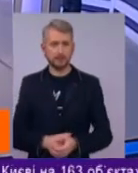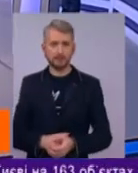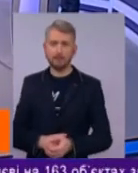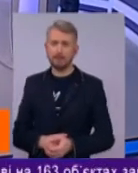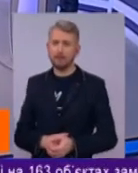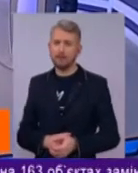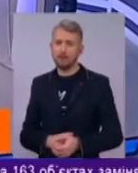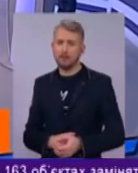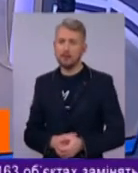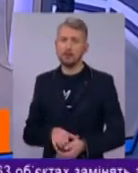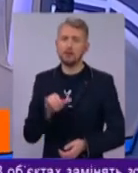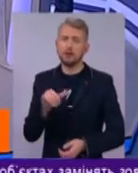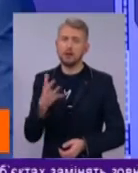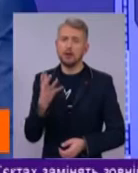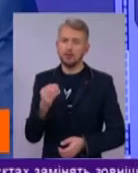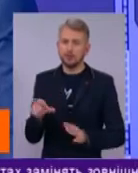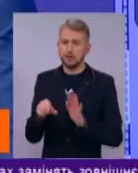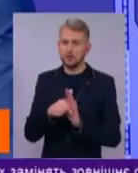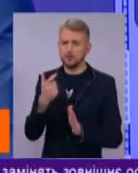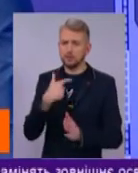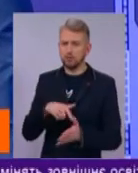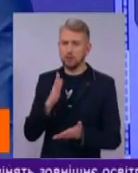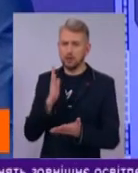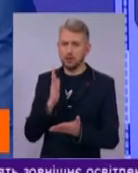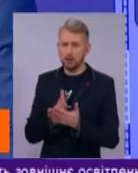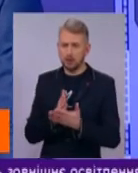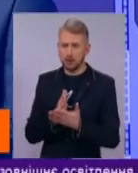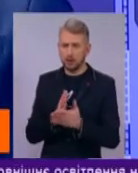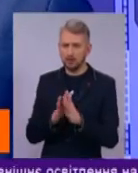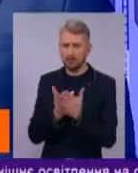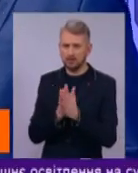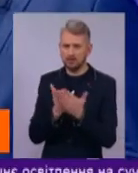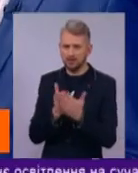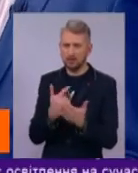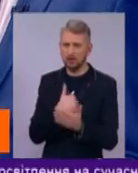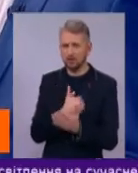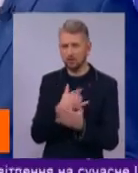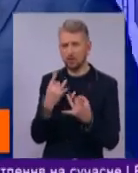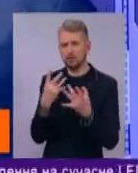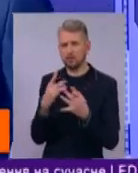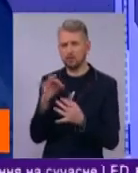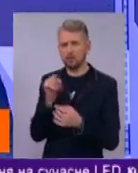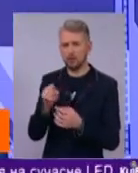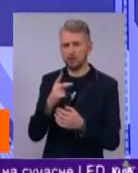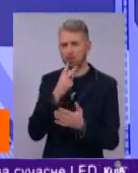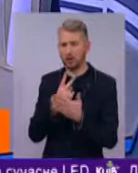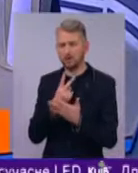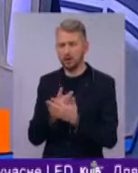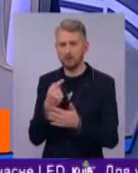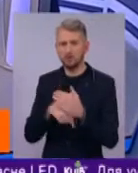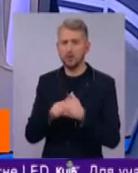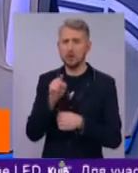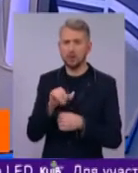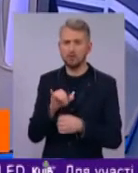Пане Валерію, у вас ще з собою є видання. Я хотів би, щоб ви теж розповіли про них, показали. Адже там